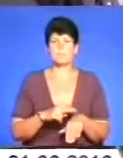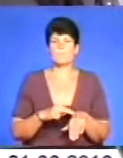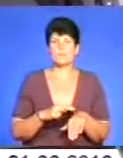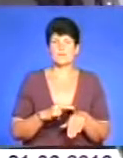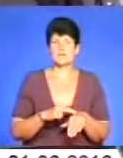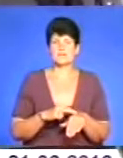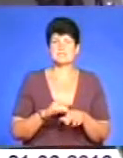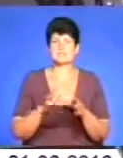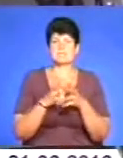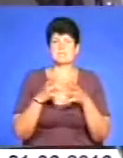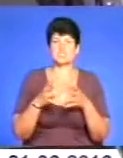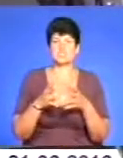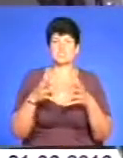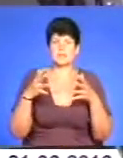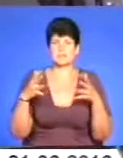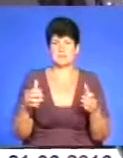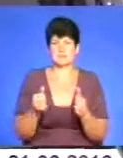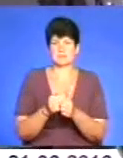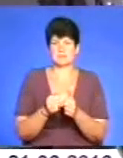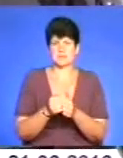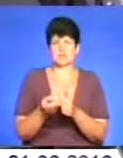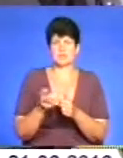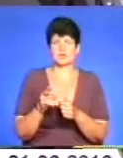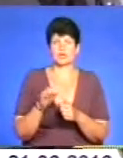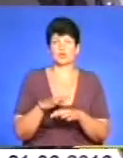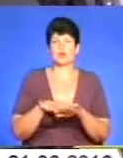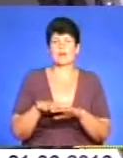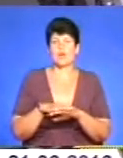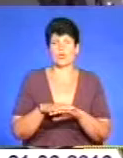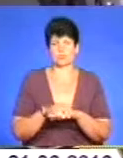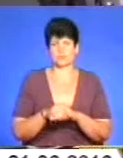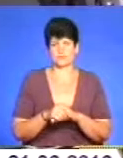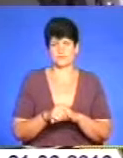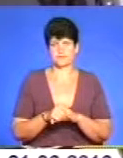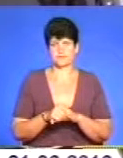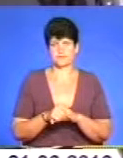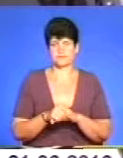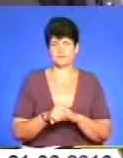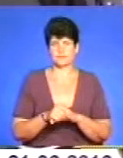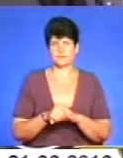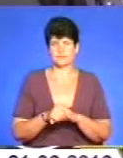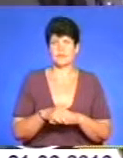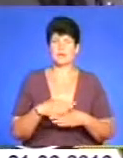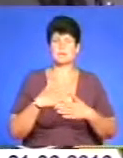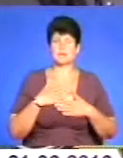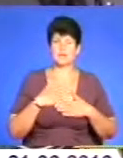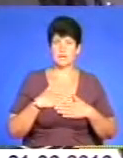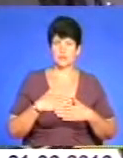свій обов'язок і ті сподівання, які сьогодні на них буде покладати громада, щоб вони їх